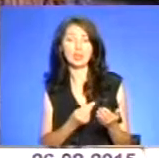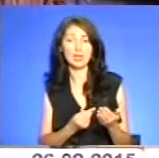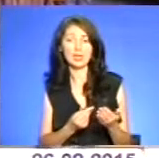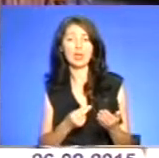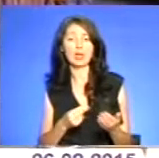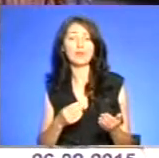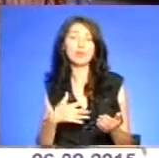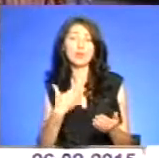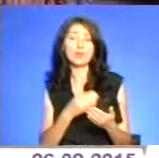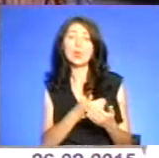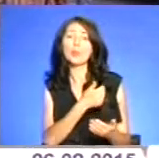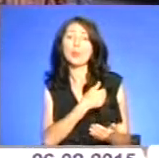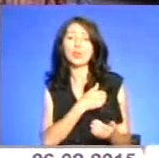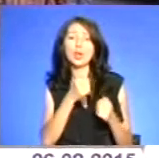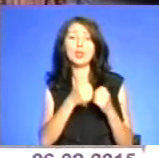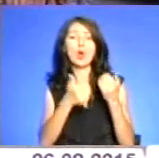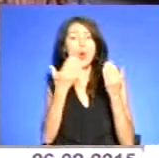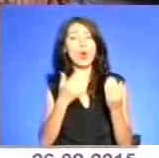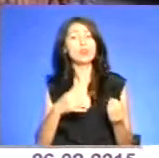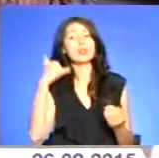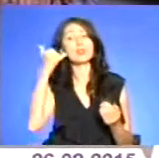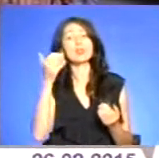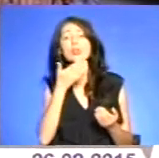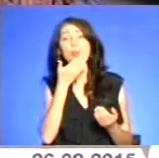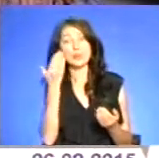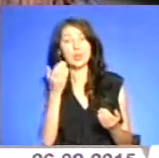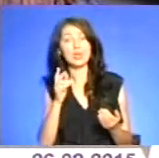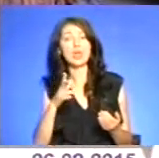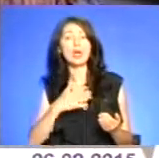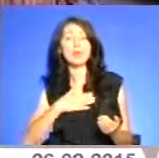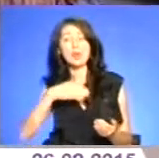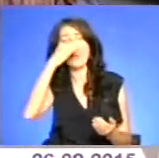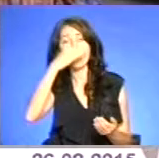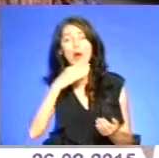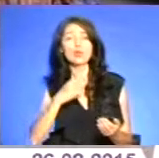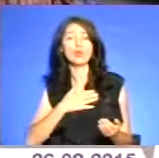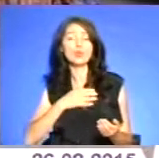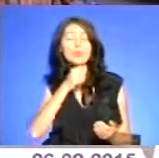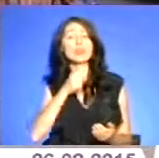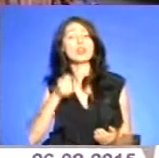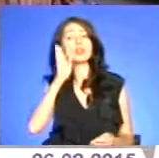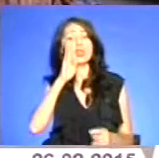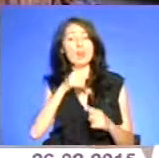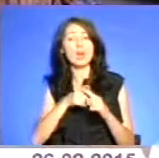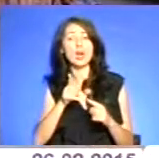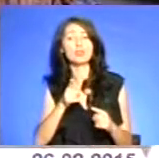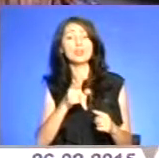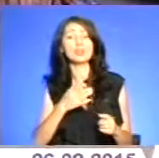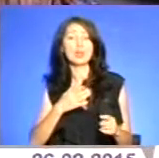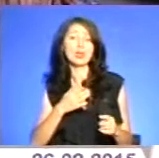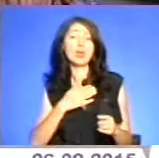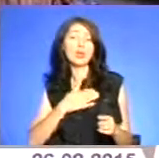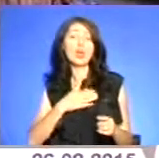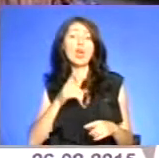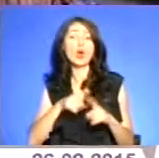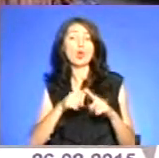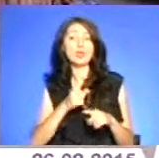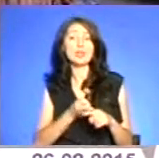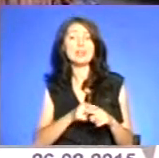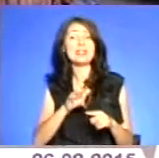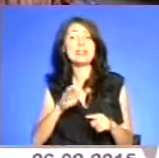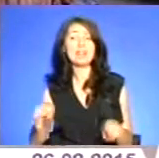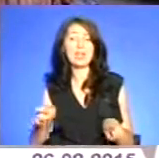щоб запитати, як там мій батько, чи як там мій старший брат, чи як там наш родич. Ці діти також пережили. І сьогодні влада вишукує